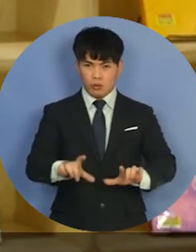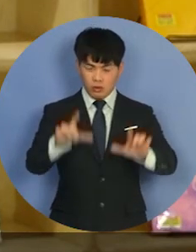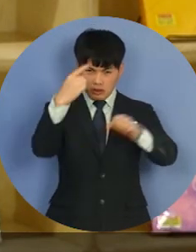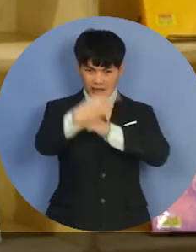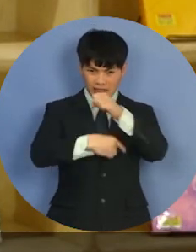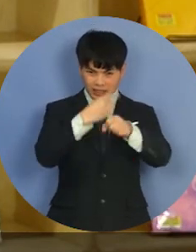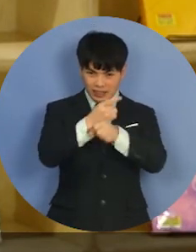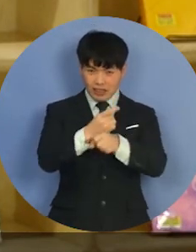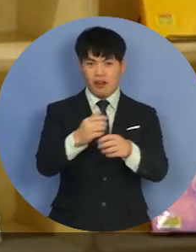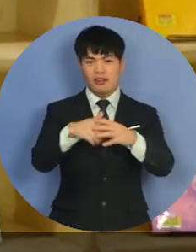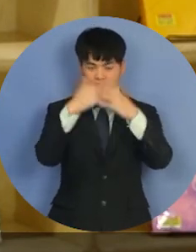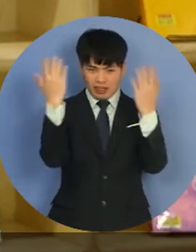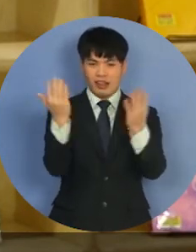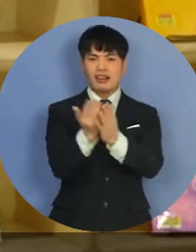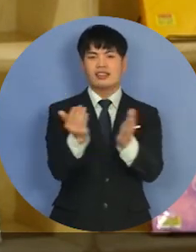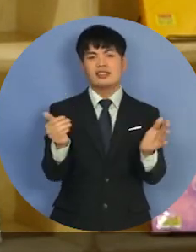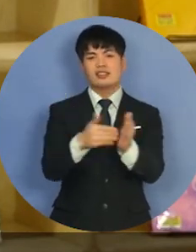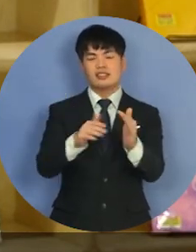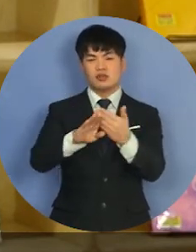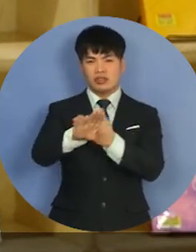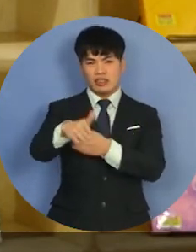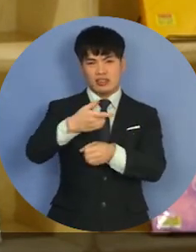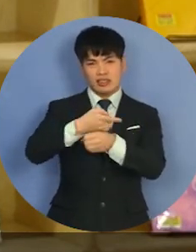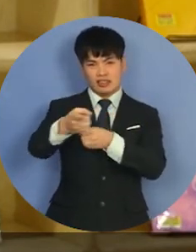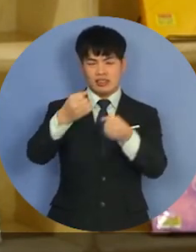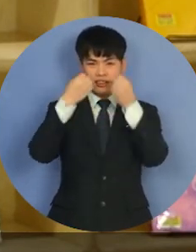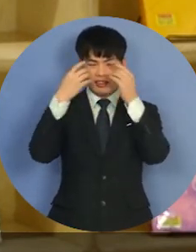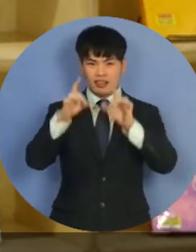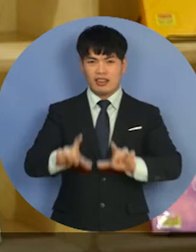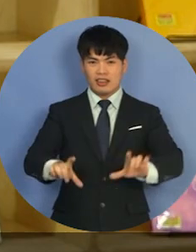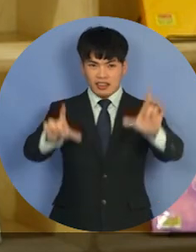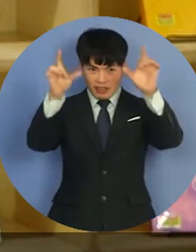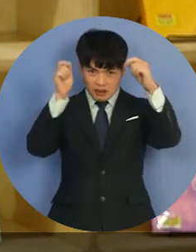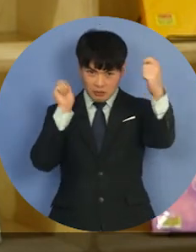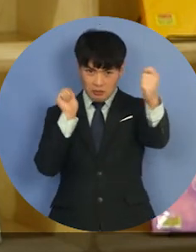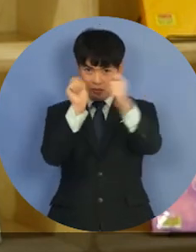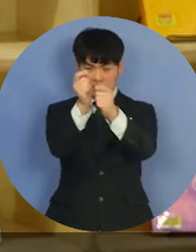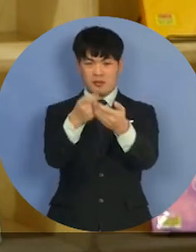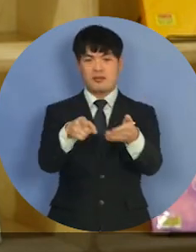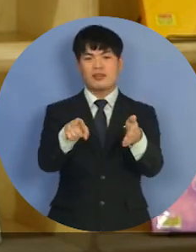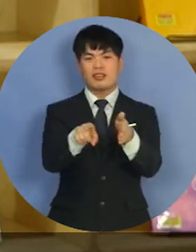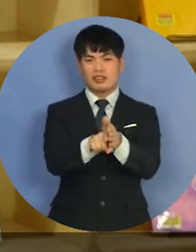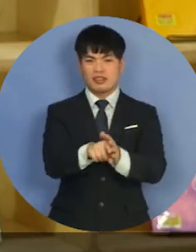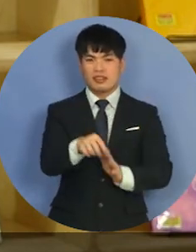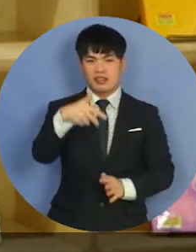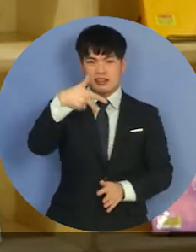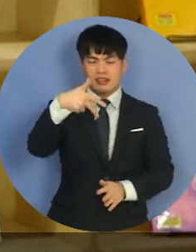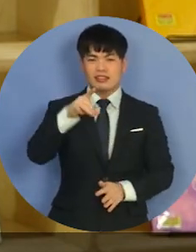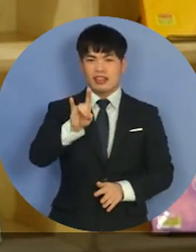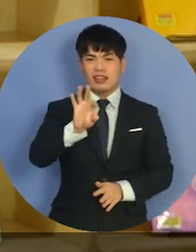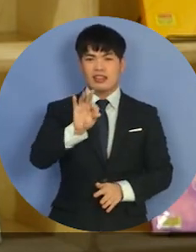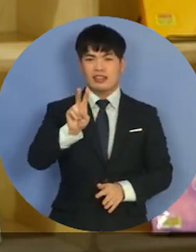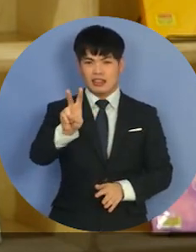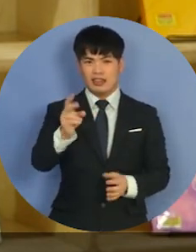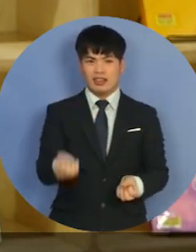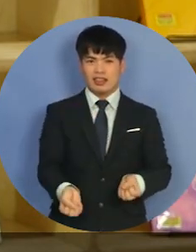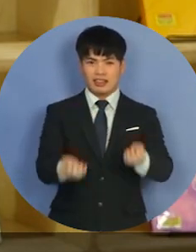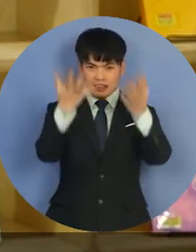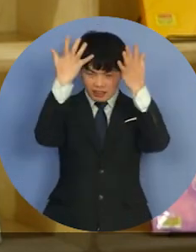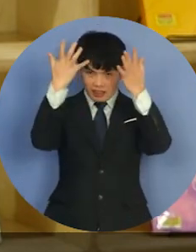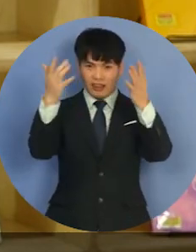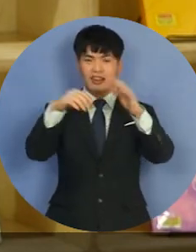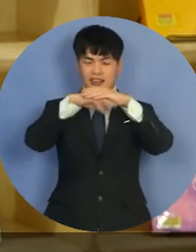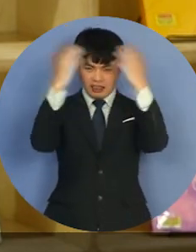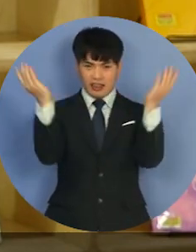다사다난했던 2017년 한 해를 보내고 2018년 새해의 희망찬 출발을 함께하기 위한 2017 재하 행사가 천안시청